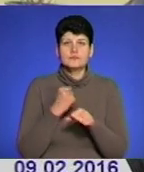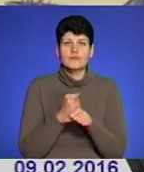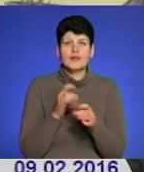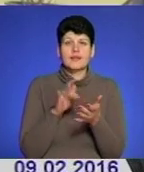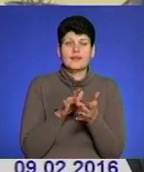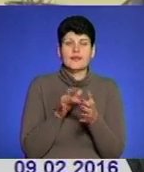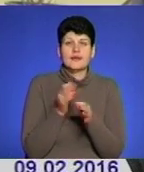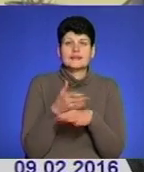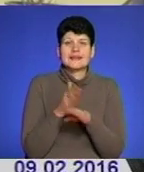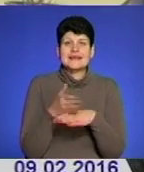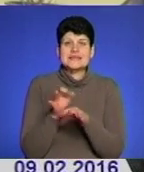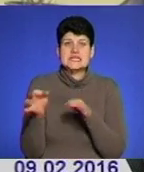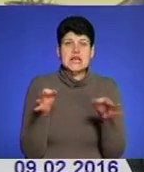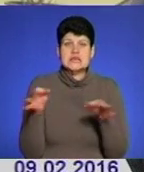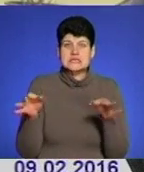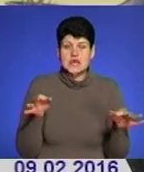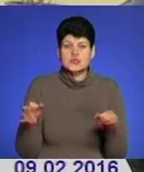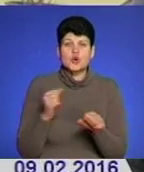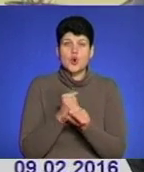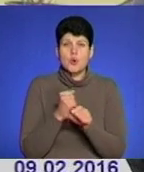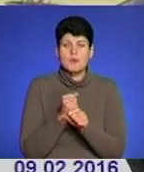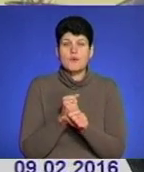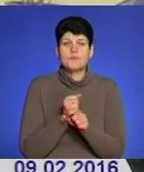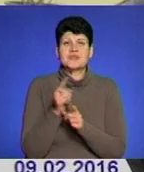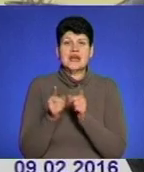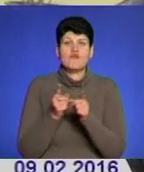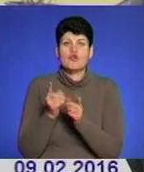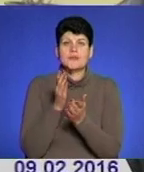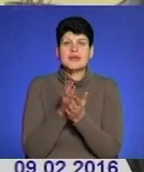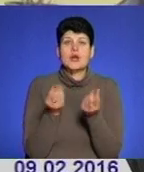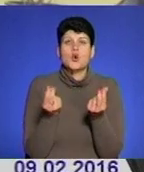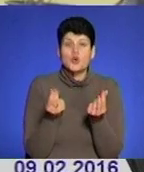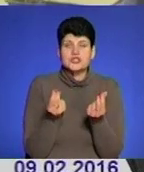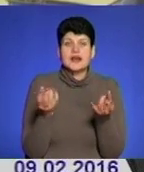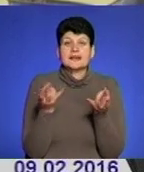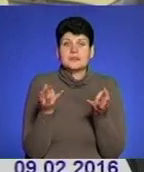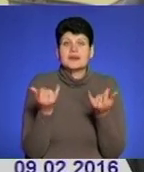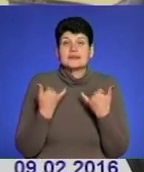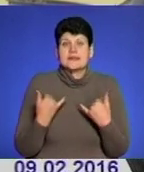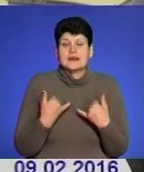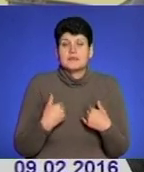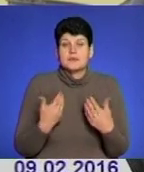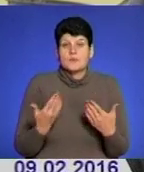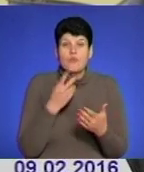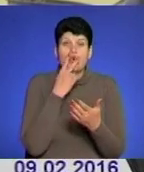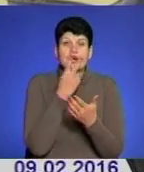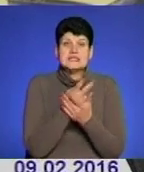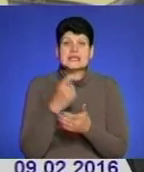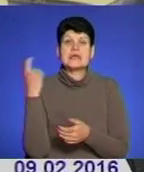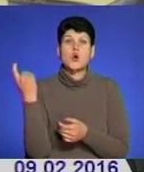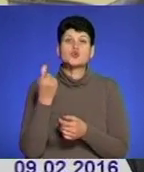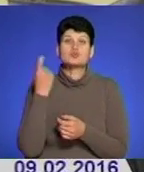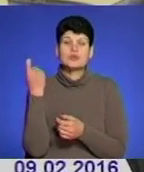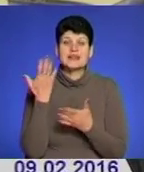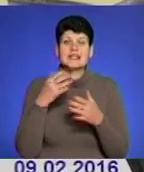децентралізацію, робимо реформи, є гроші, і тепер нам треба, скажімо, показати господаря, який